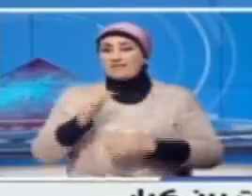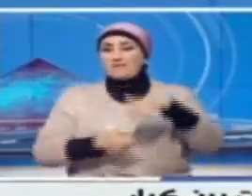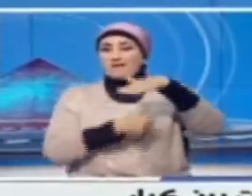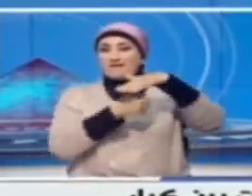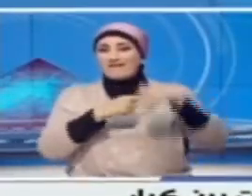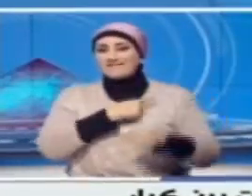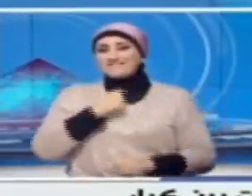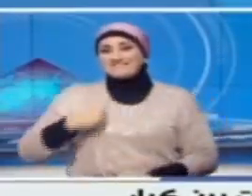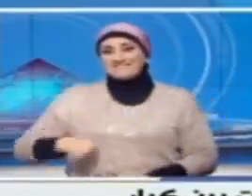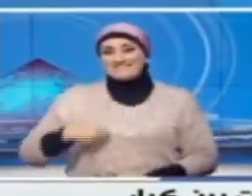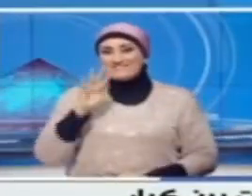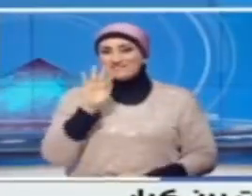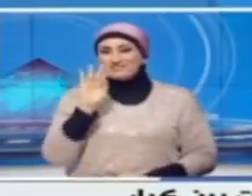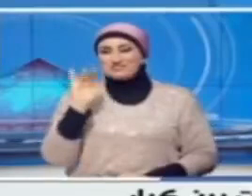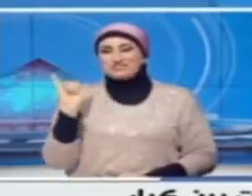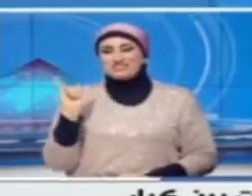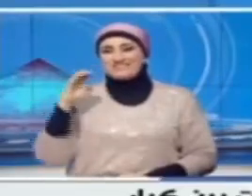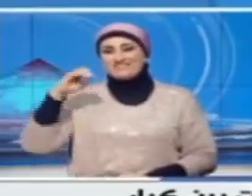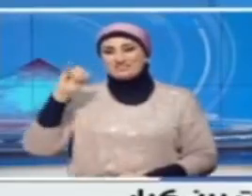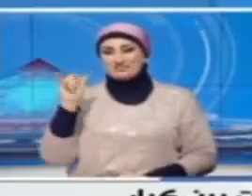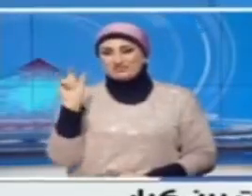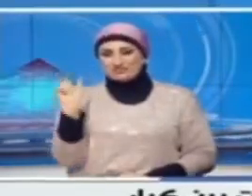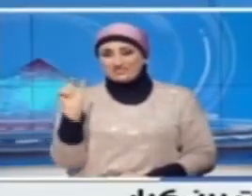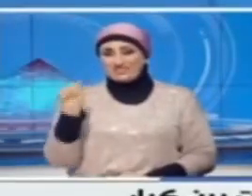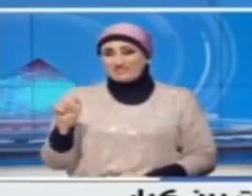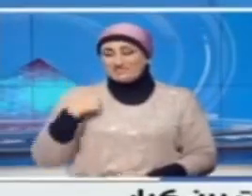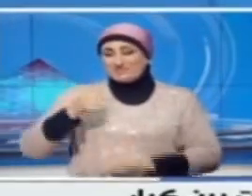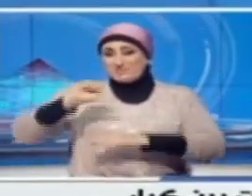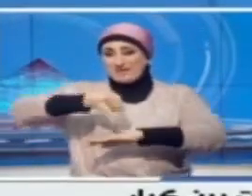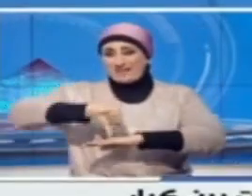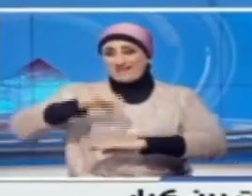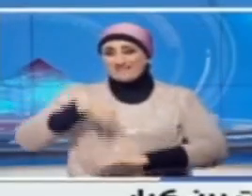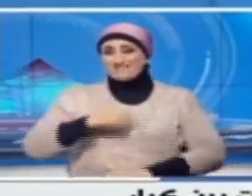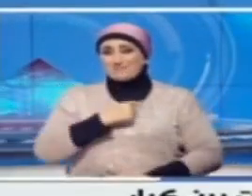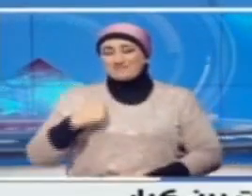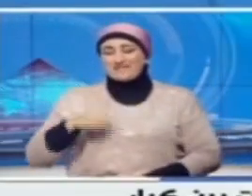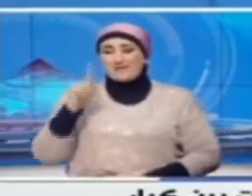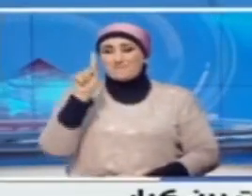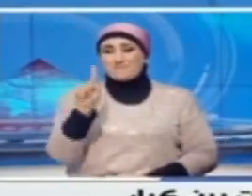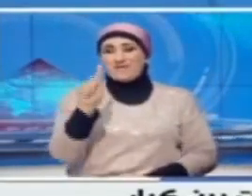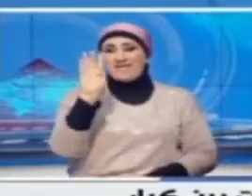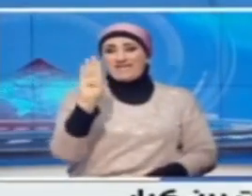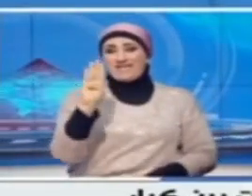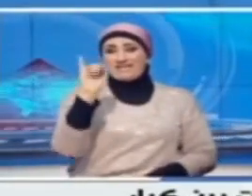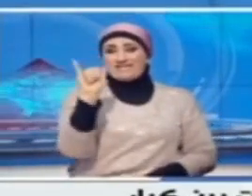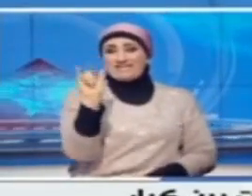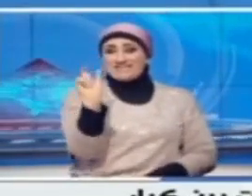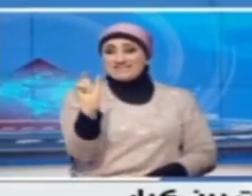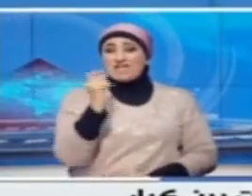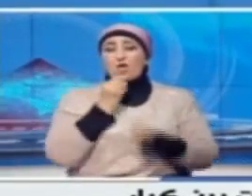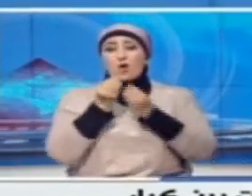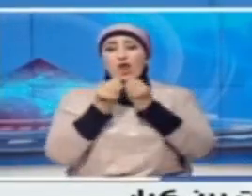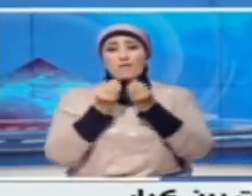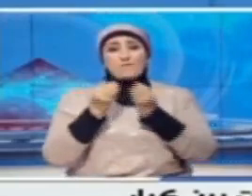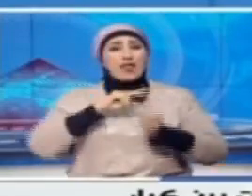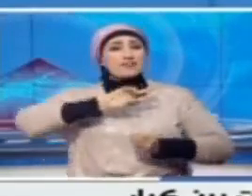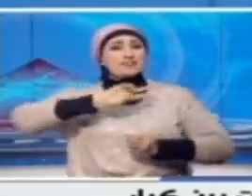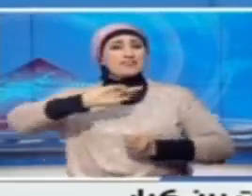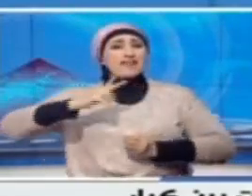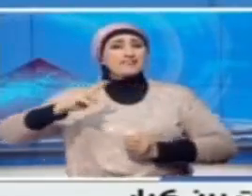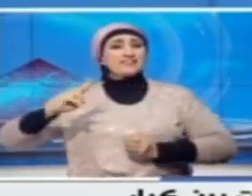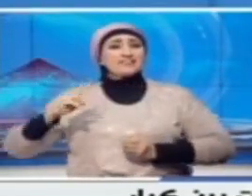شي جين بينغ في قاعة الشعب الكبرى بالعاصمة الصينية بكين، والتي تطرقت إلى عدد من القضايا